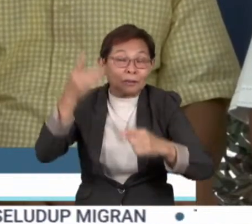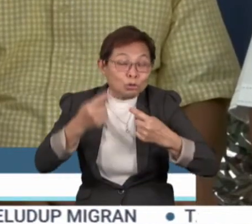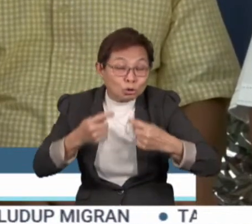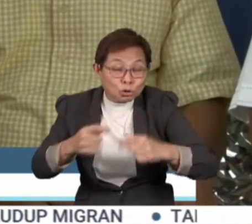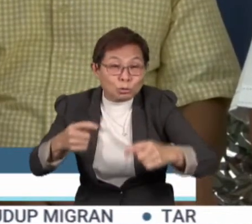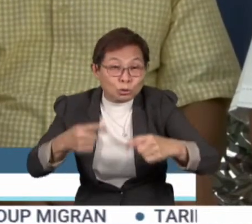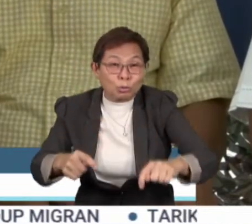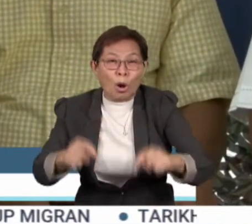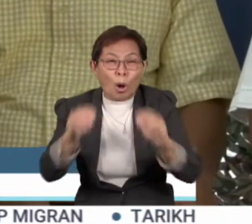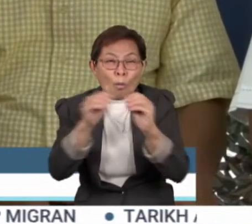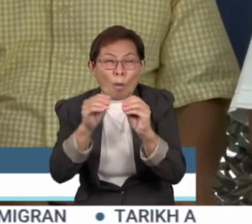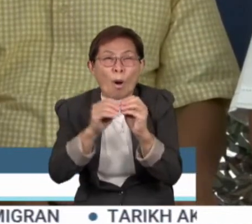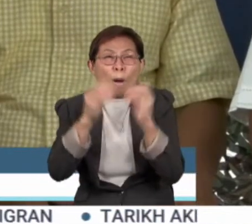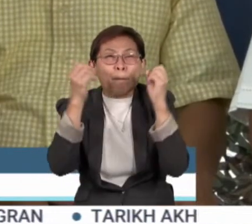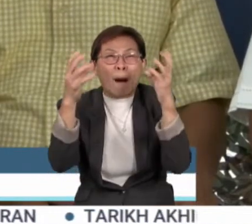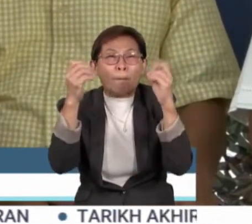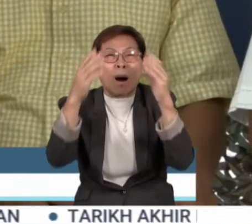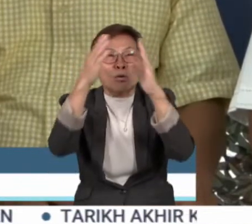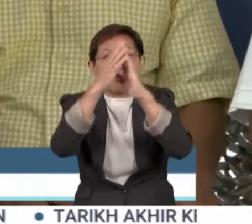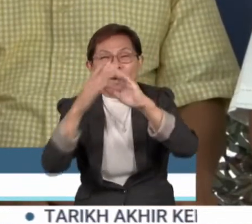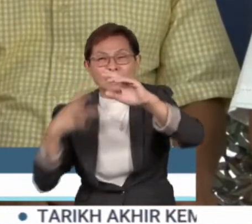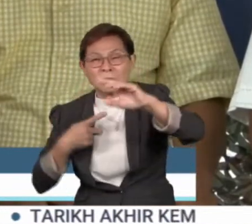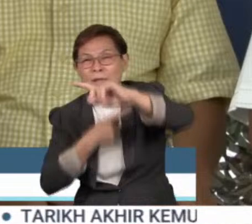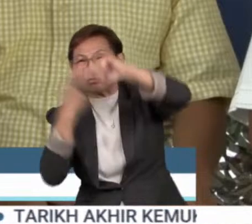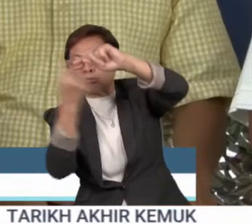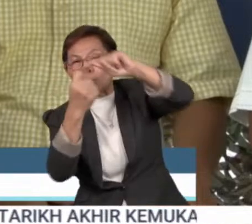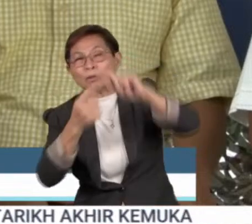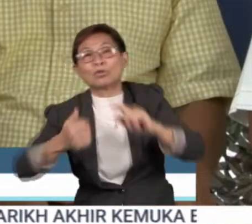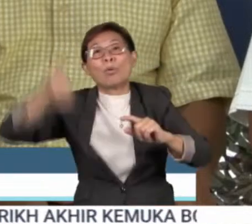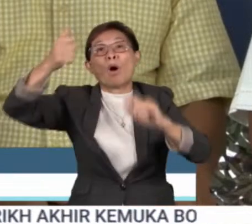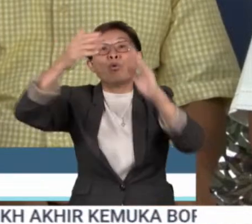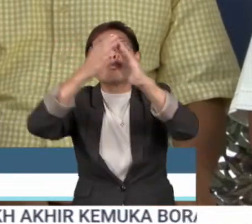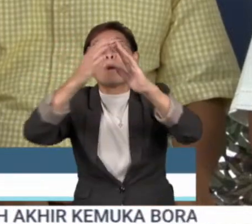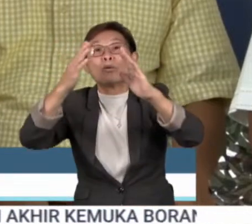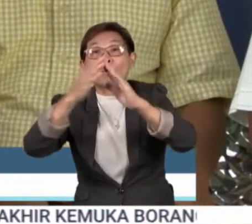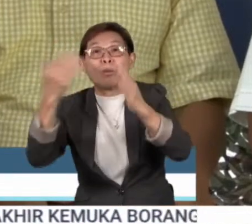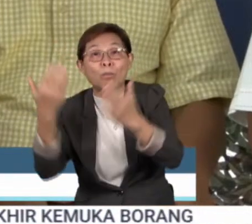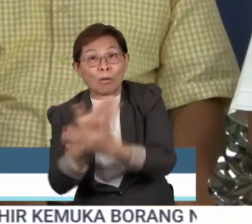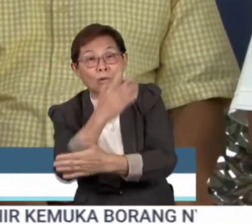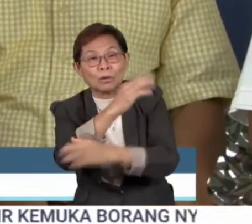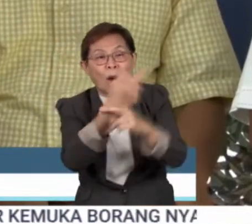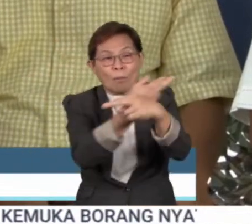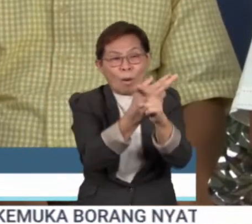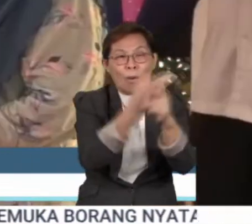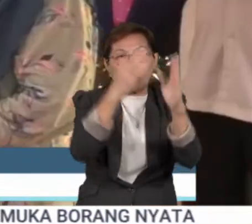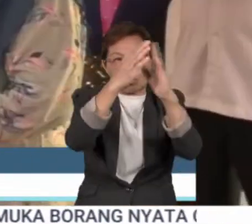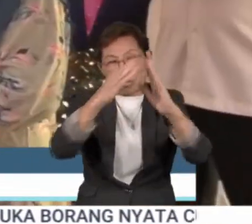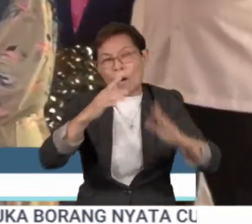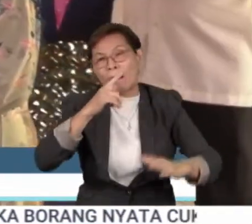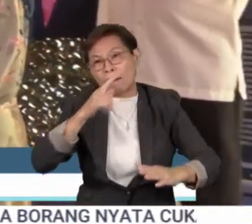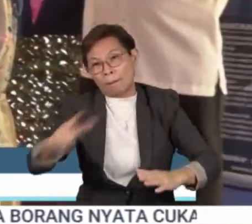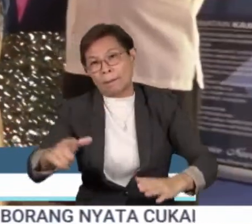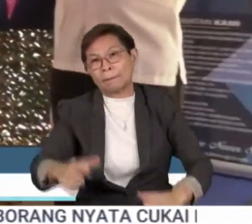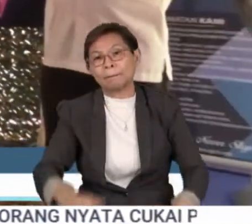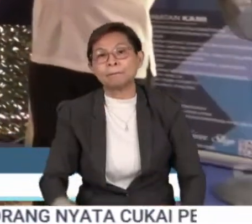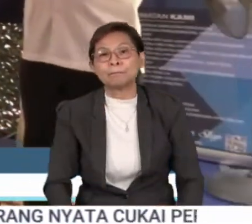bahawa lebih banyak rumah dapat kita bangunkan, terutamanya rumah-rumah baru dan perbaikan rumah-rumah sedia ada.